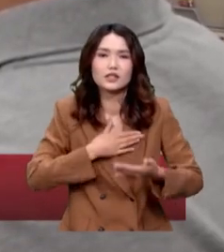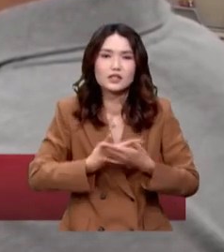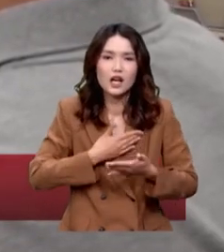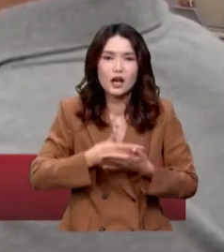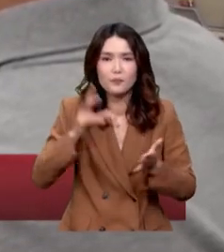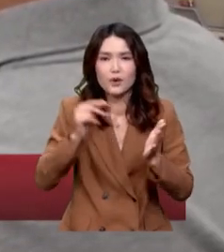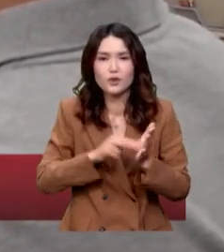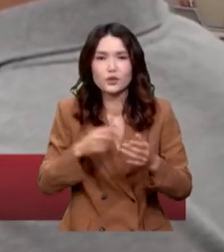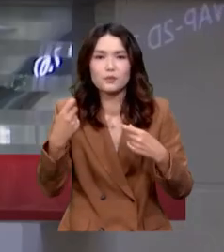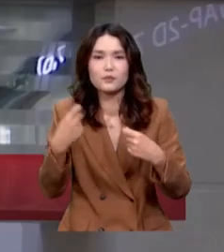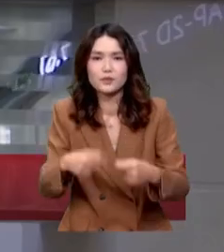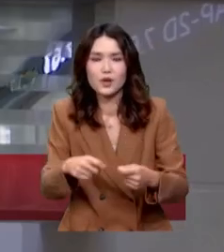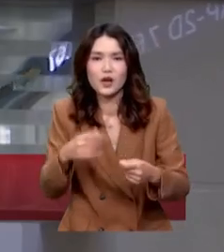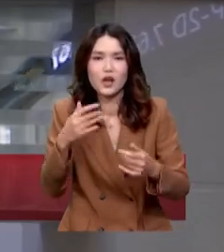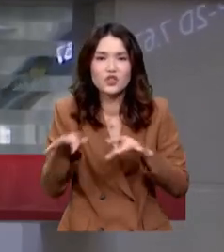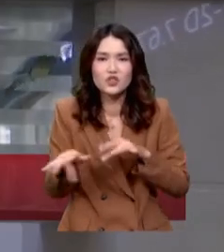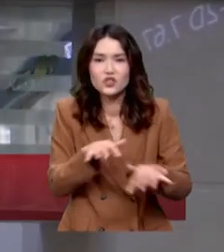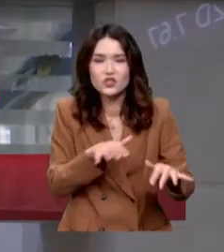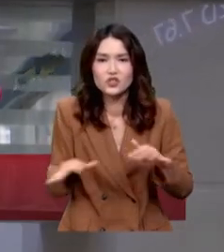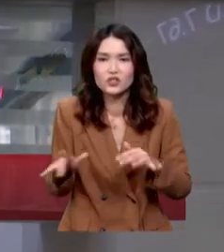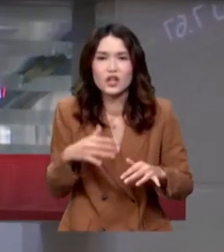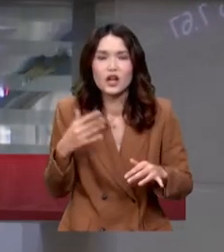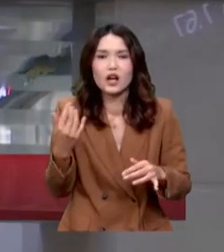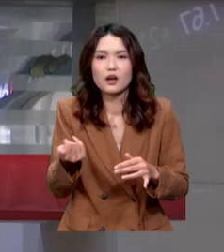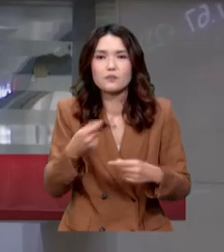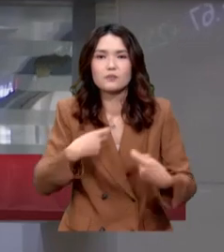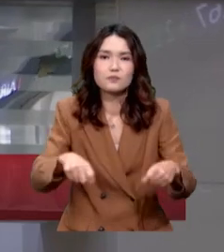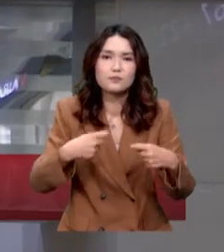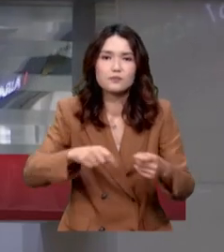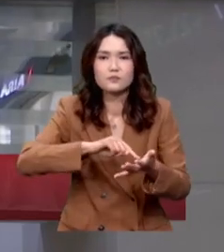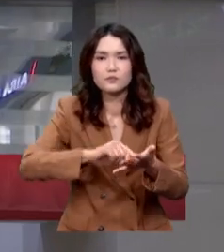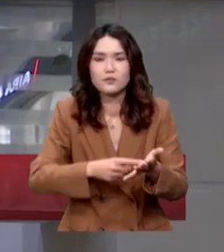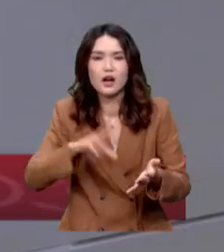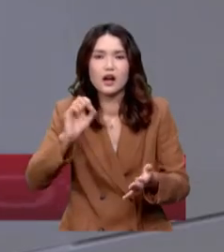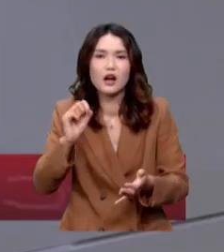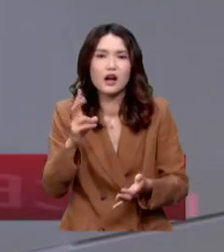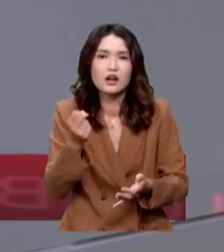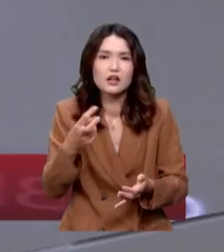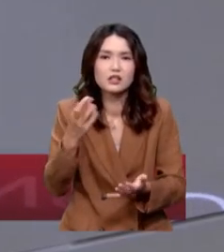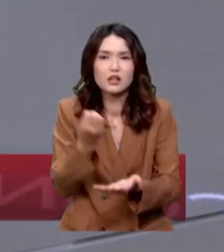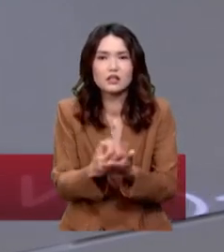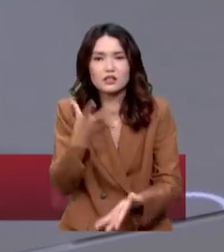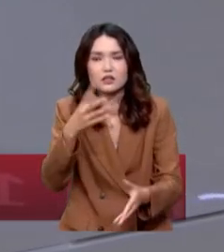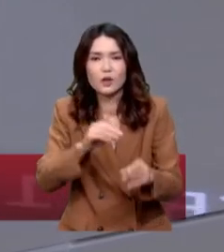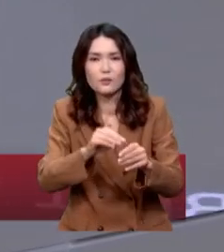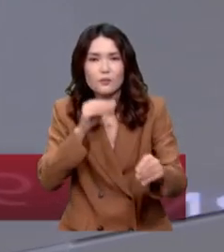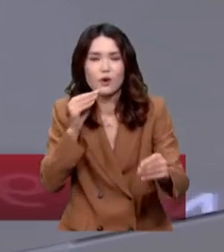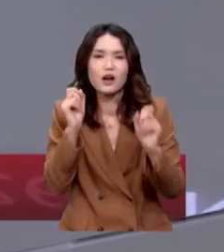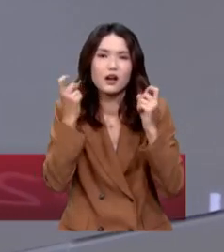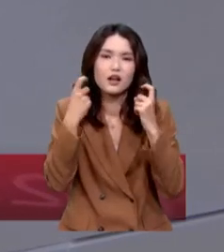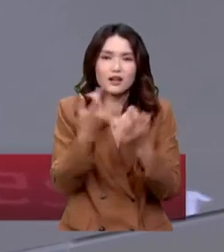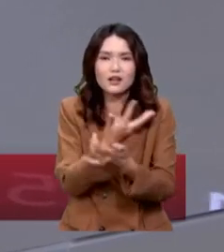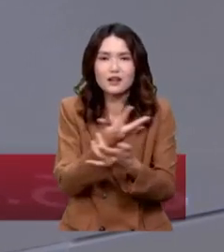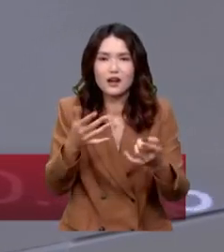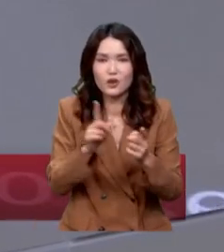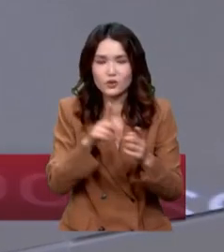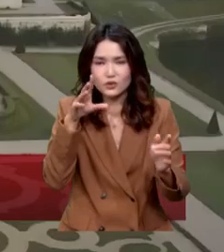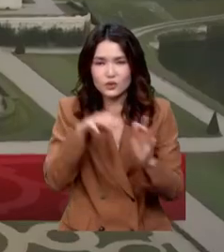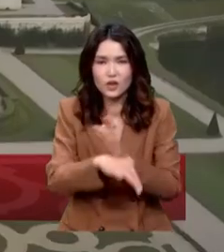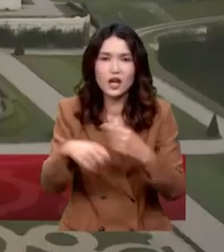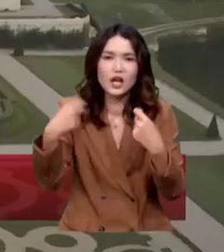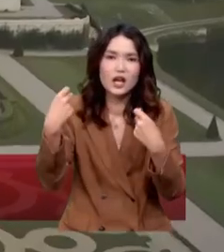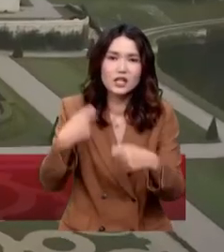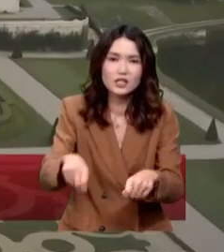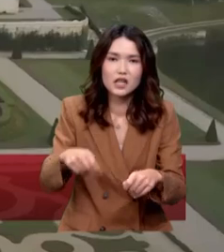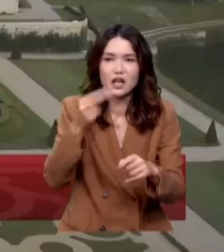арқылы сатылып жатыр. Арасында жылжымайтын мүлік, сауда орталықтары, акциялар, қымбат көлік пен әшекей бұйымдар бар. Сатылымнан